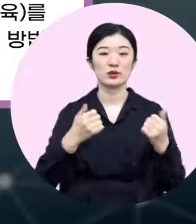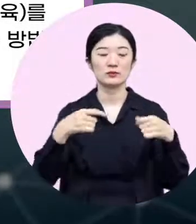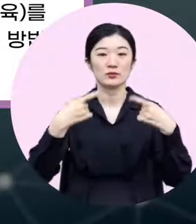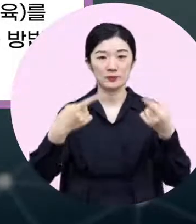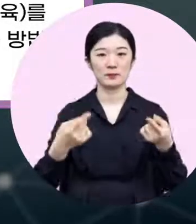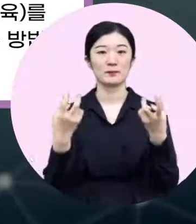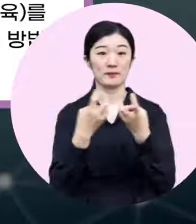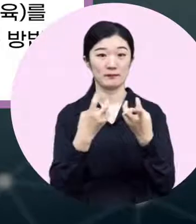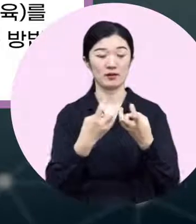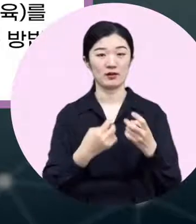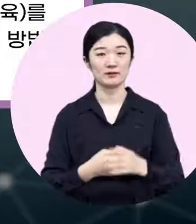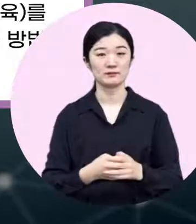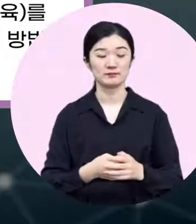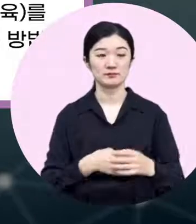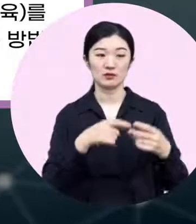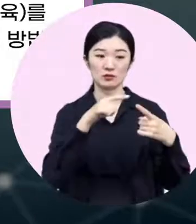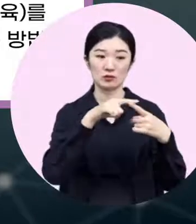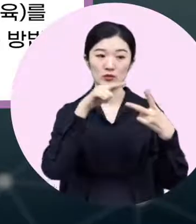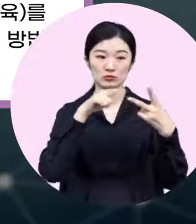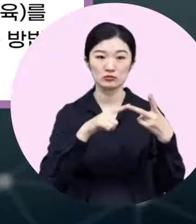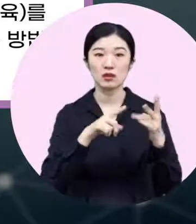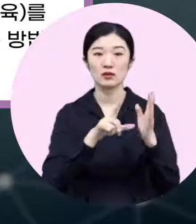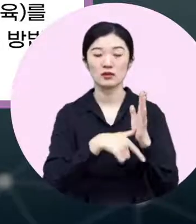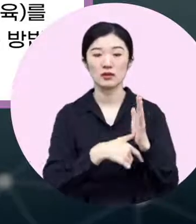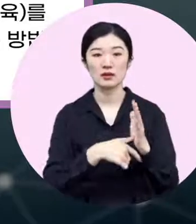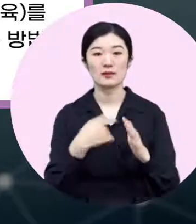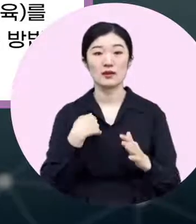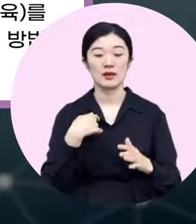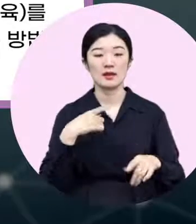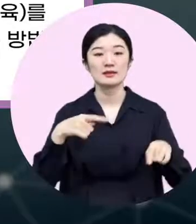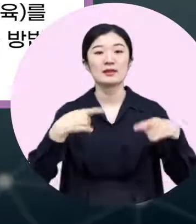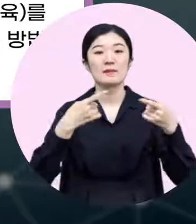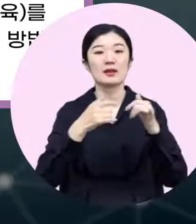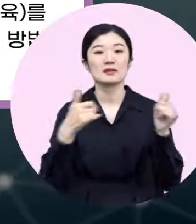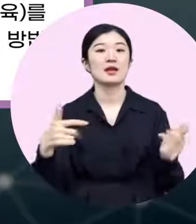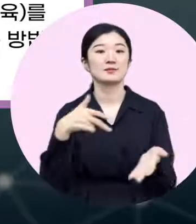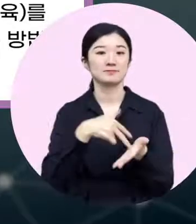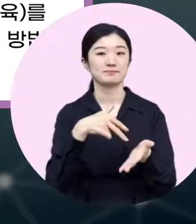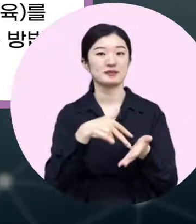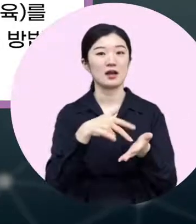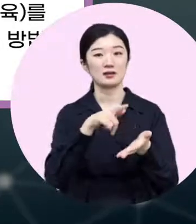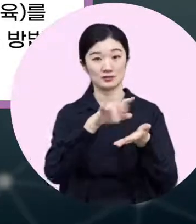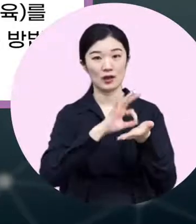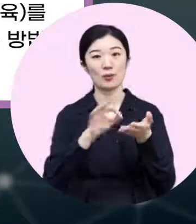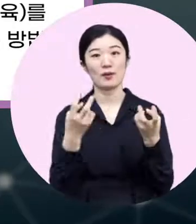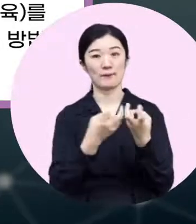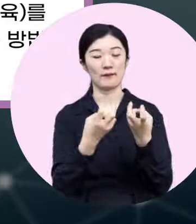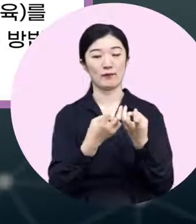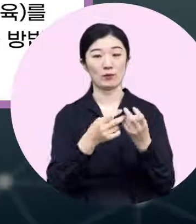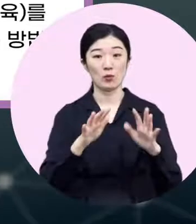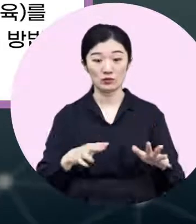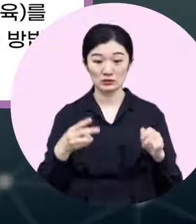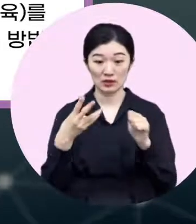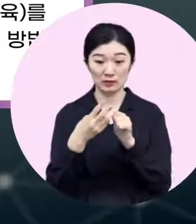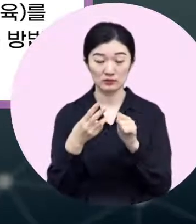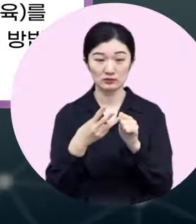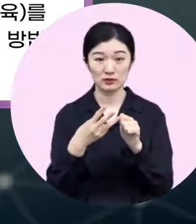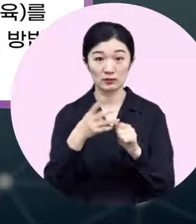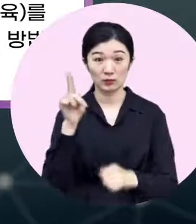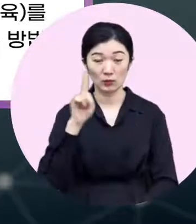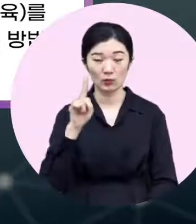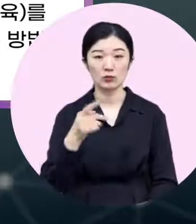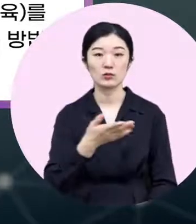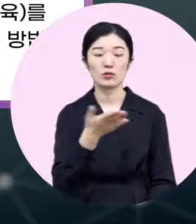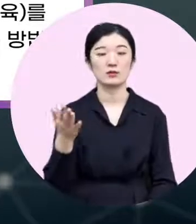그래서 이제 첫 번째, 두 번째 강의에서는 참가자로서 이 줌 프로그램을 활용하는 방법이었다면 오늘 세 번째 강의에서는 여러분이